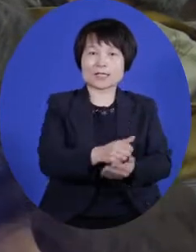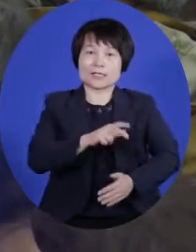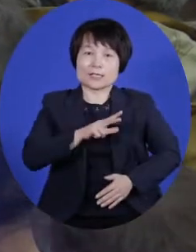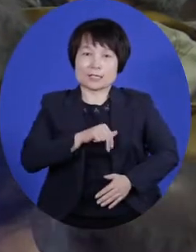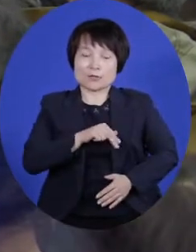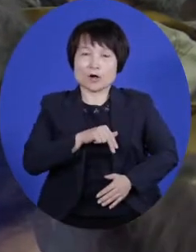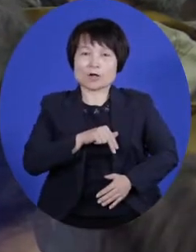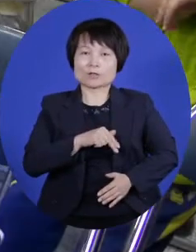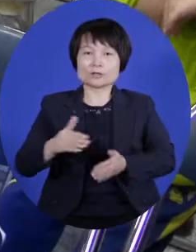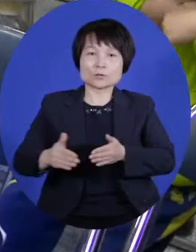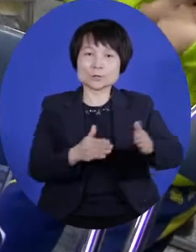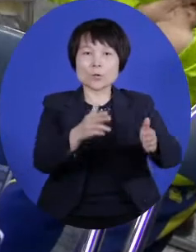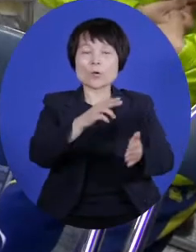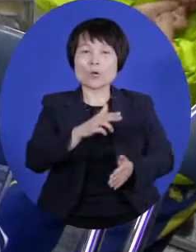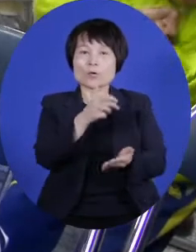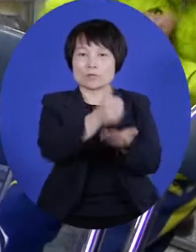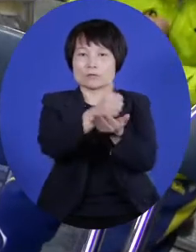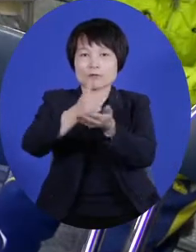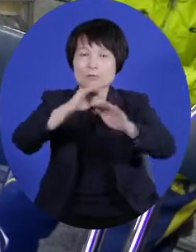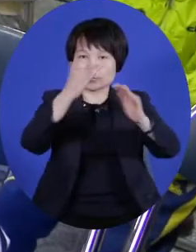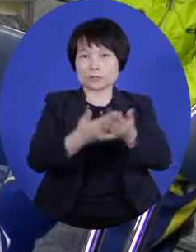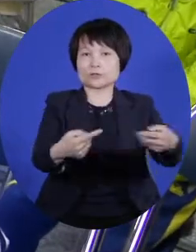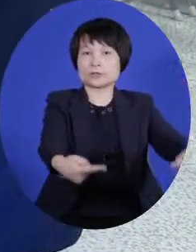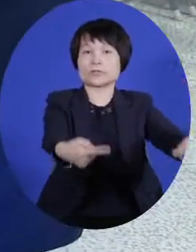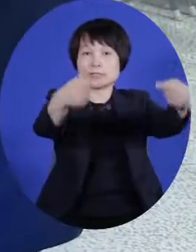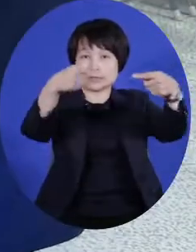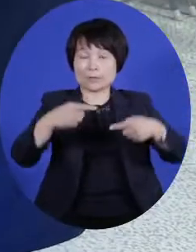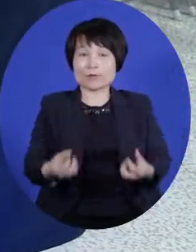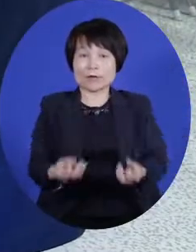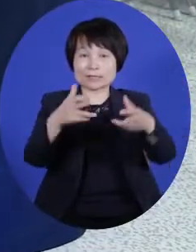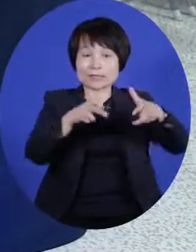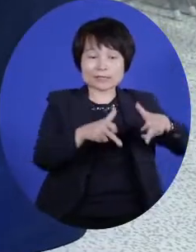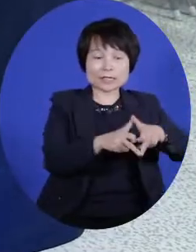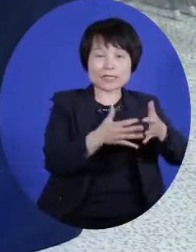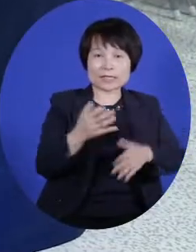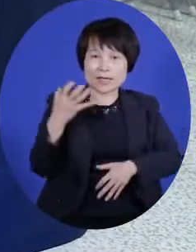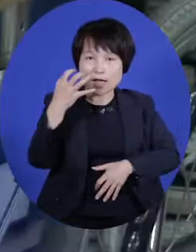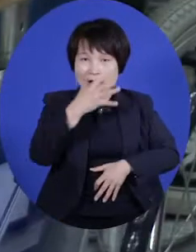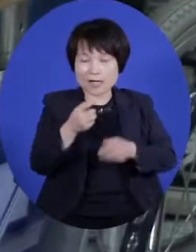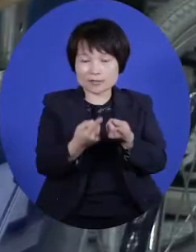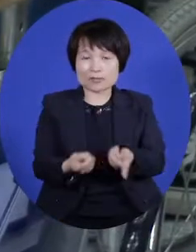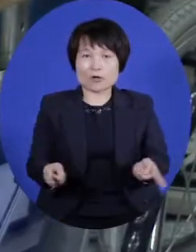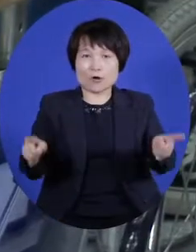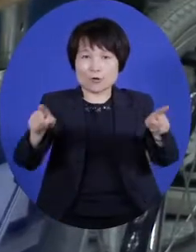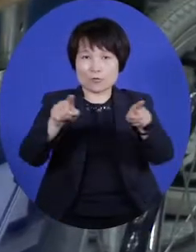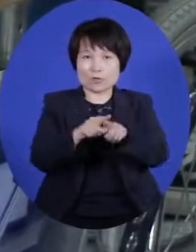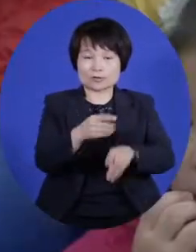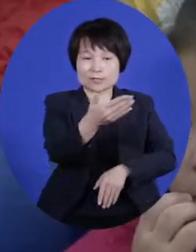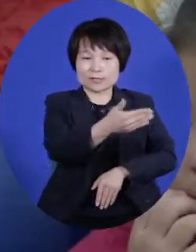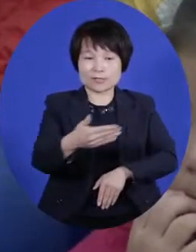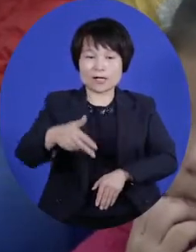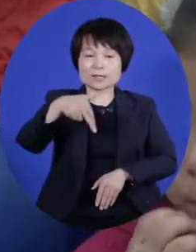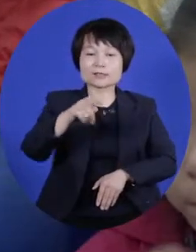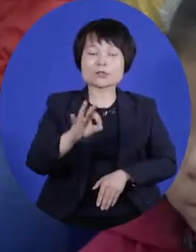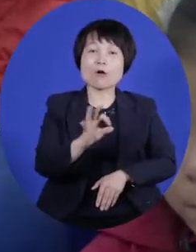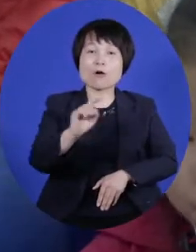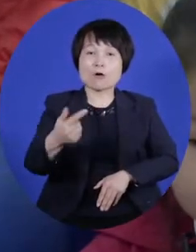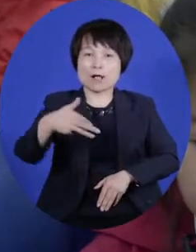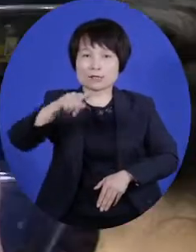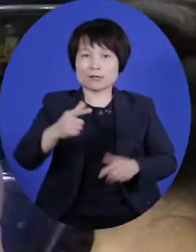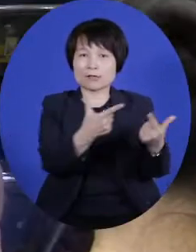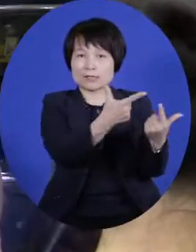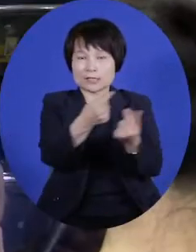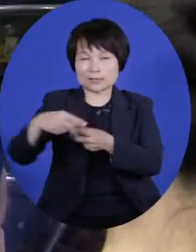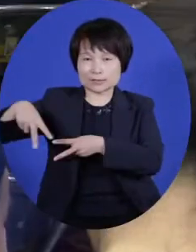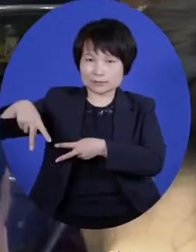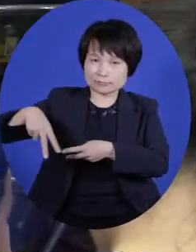오시덕 광주시장과 시 도의원 등이 참여한 이날 행사는 장애인과 비장애인이 함께 어우러져 정한천변을 걷는